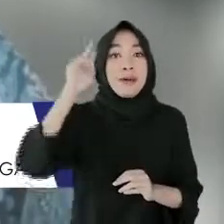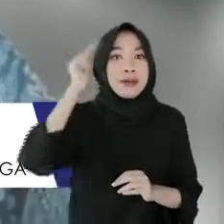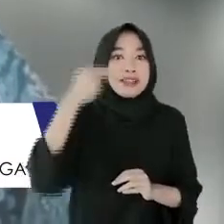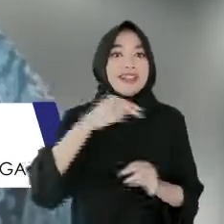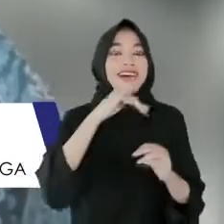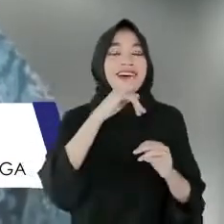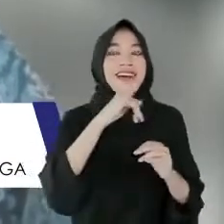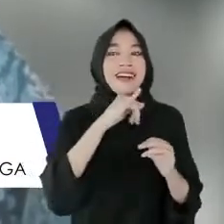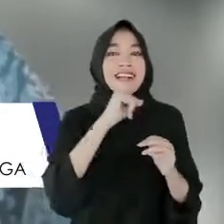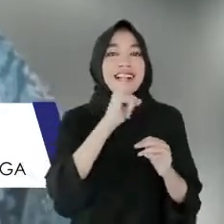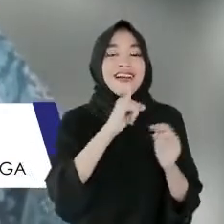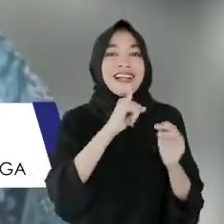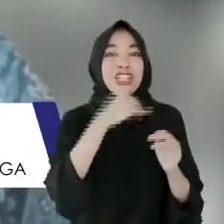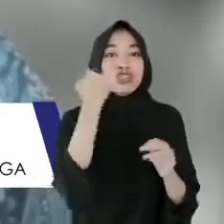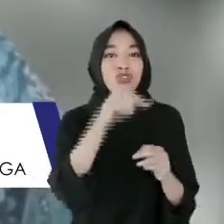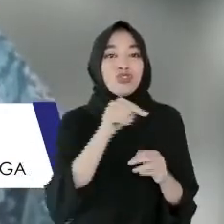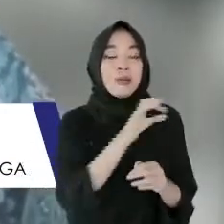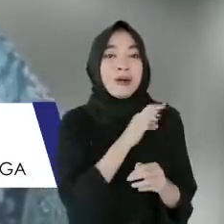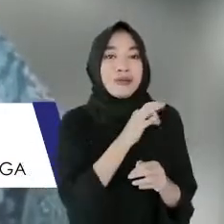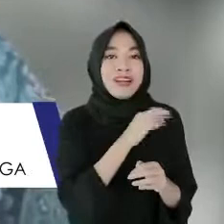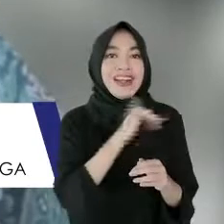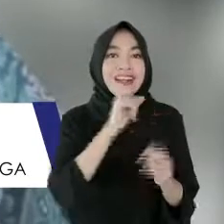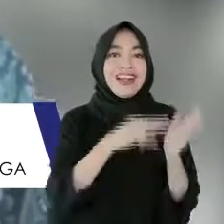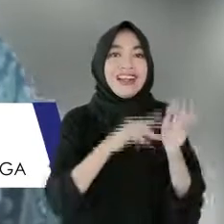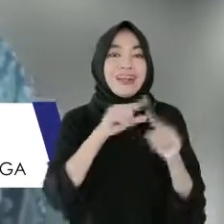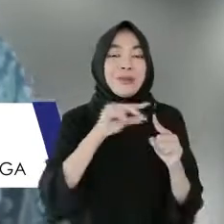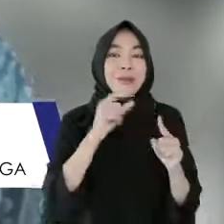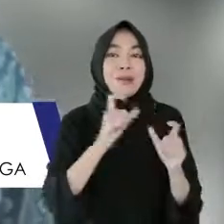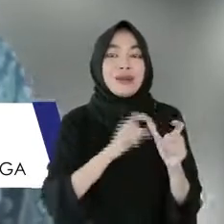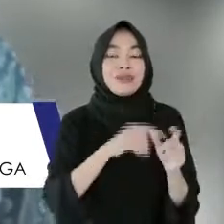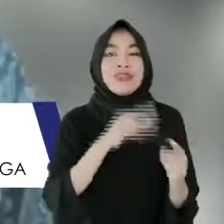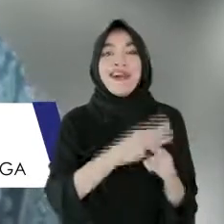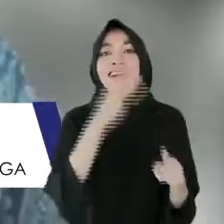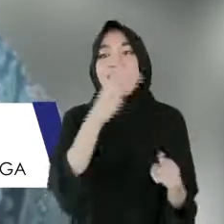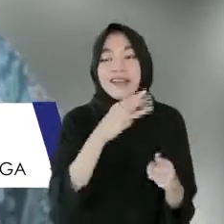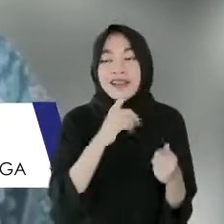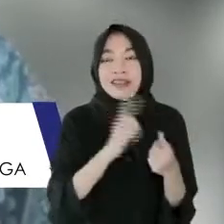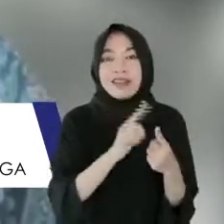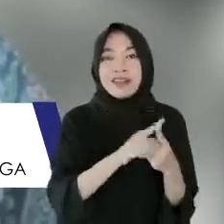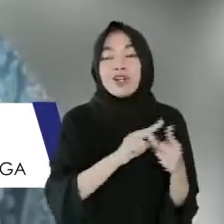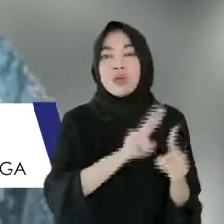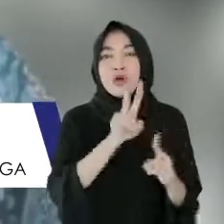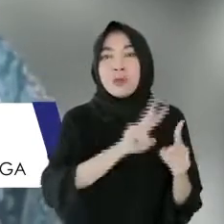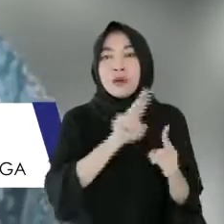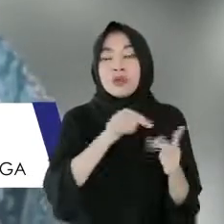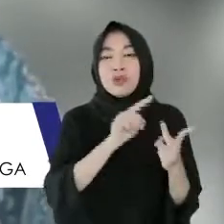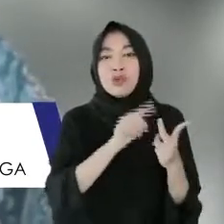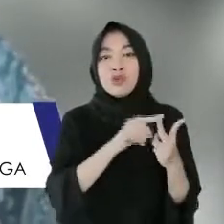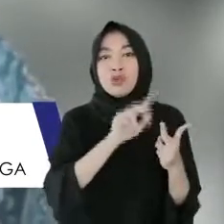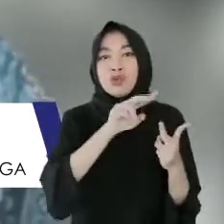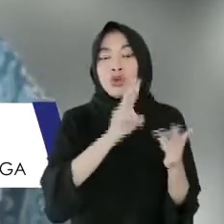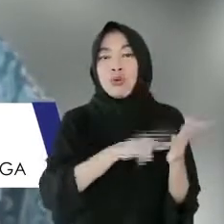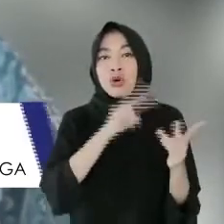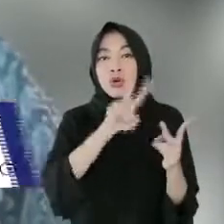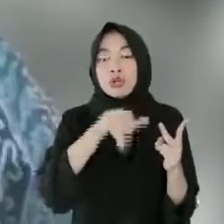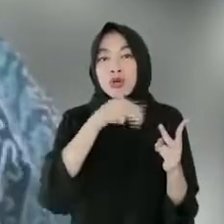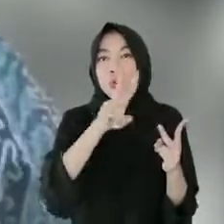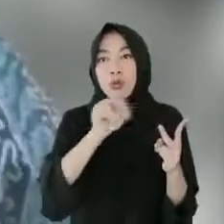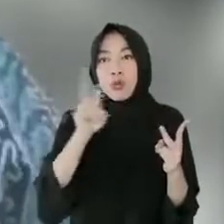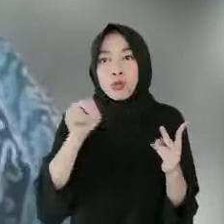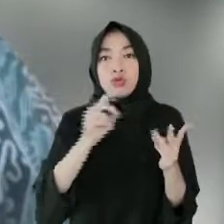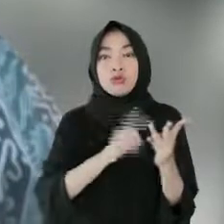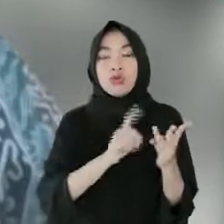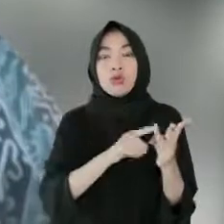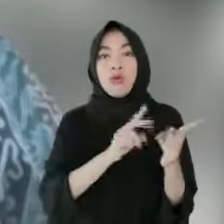Tiga Kali impress ke-1 2017 kemudian impress kedua tahun 2020 kemudian impress